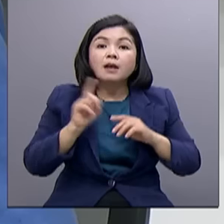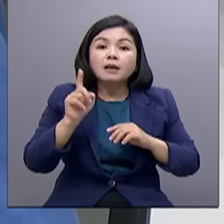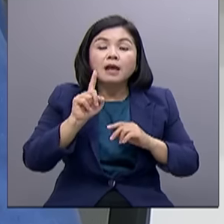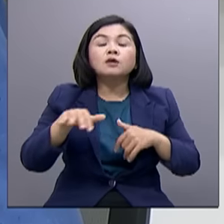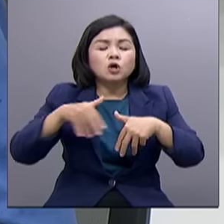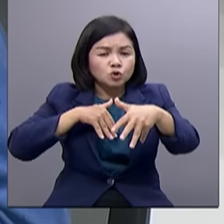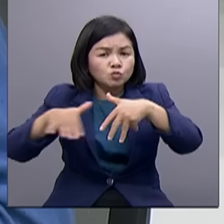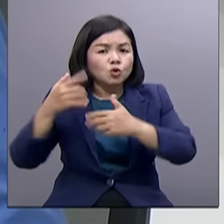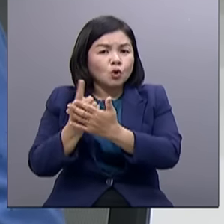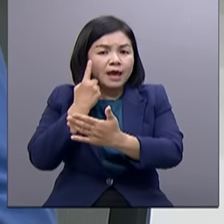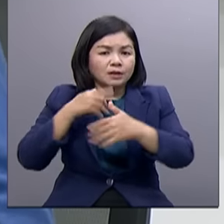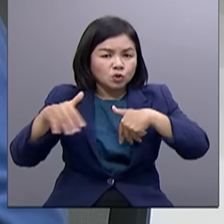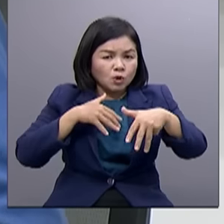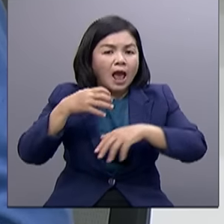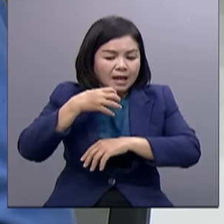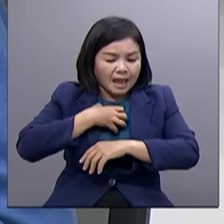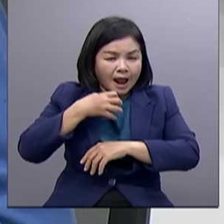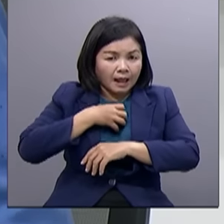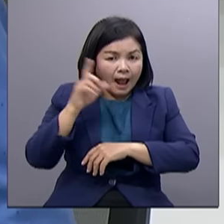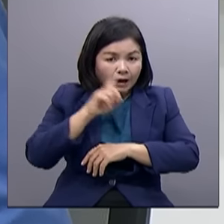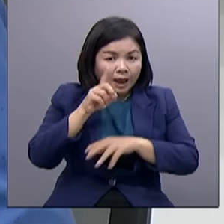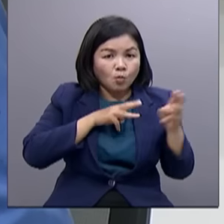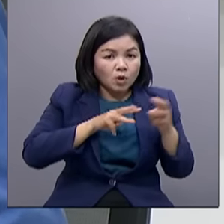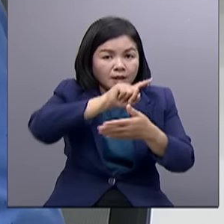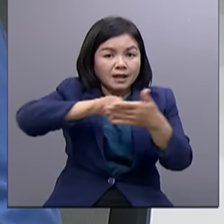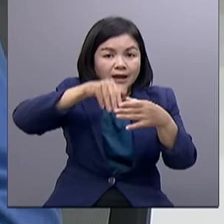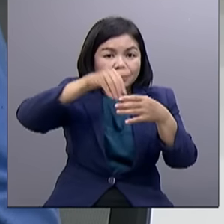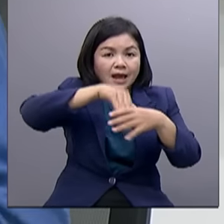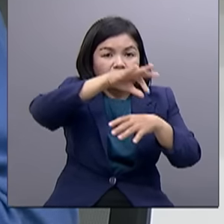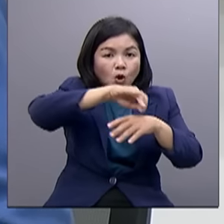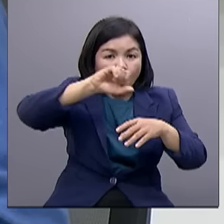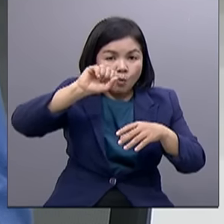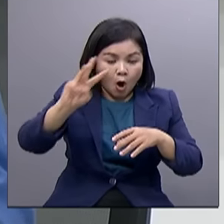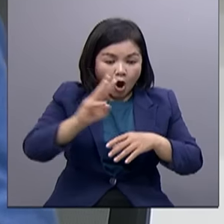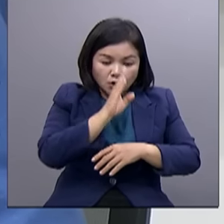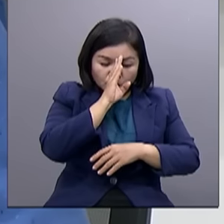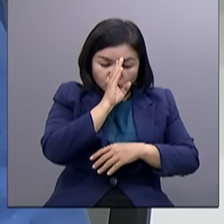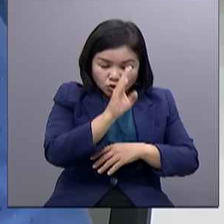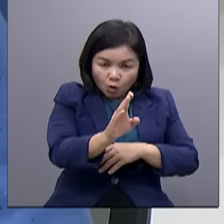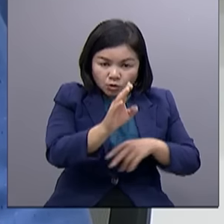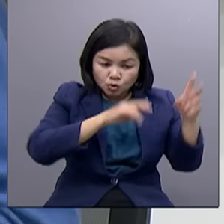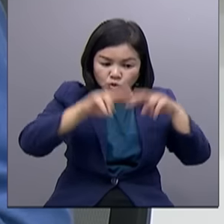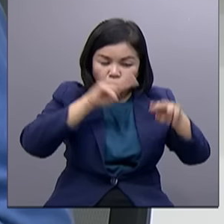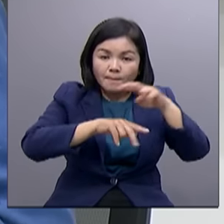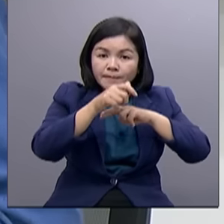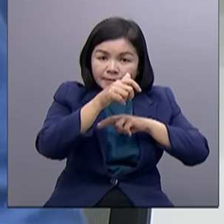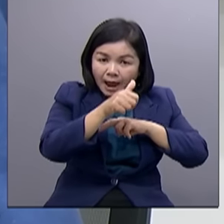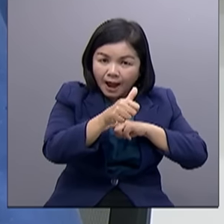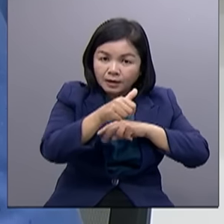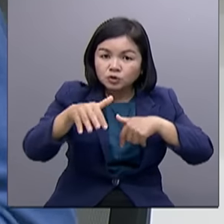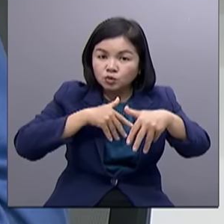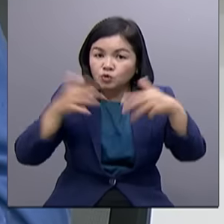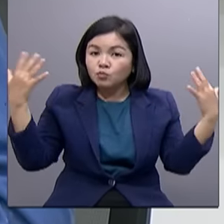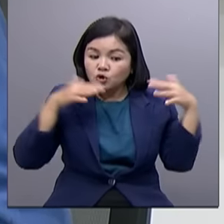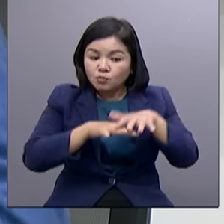ประชาชนที่อยากให้กระบวนการการเลือกตั้งนั้นเนี่ยมันมีประสิทธิภาพรงใสและคนมีส่วน